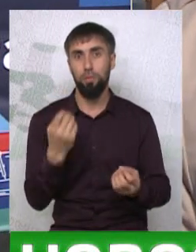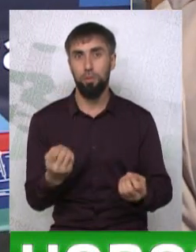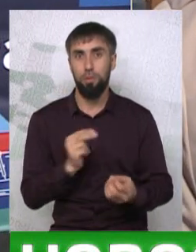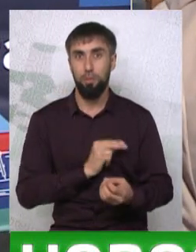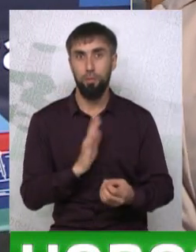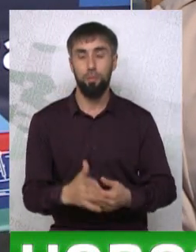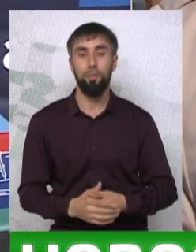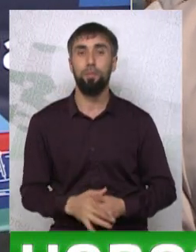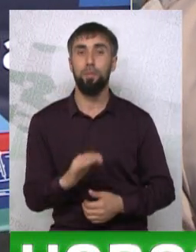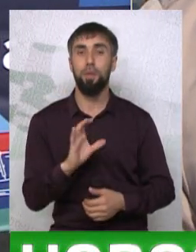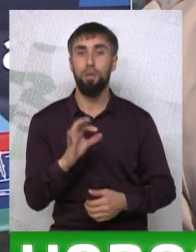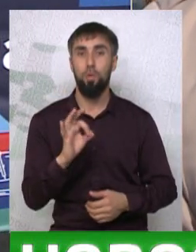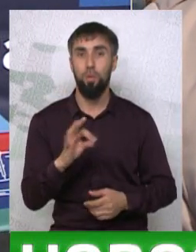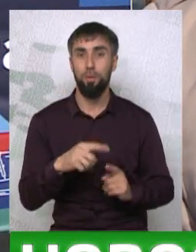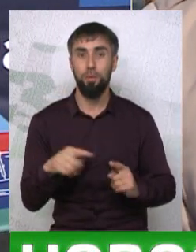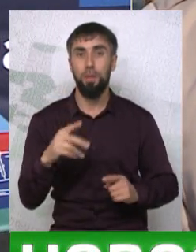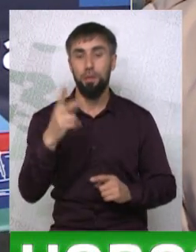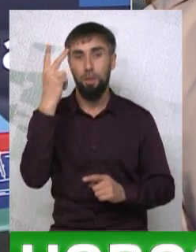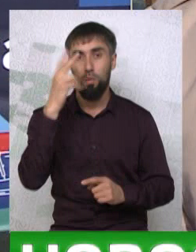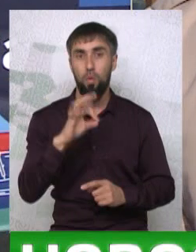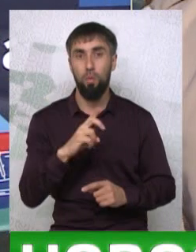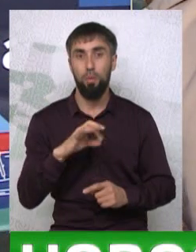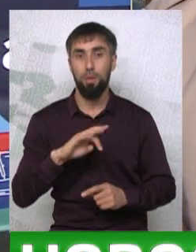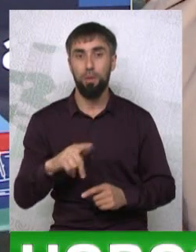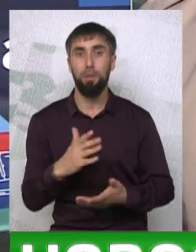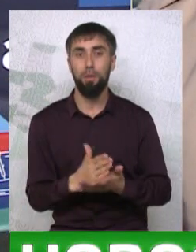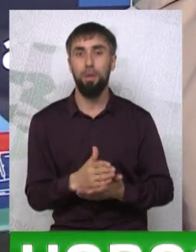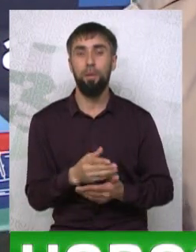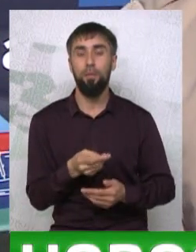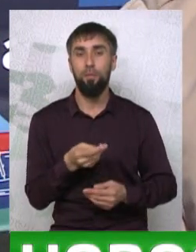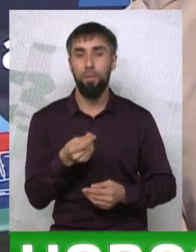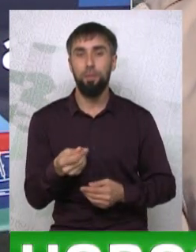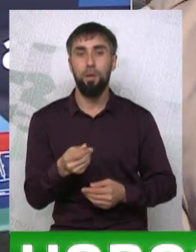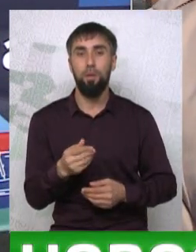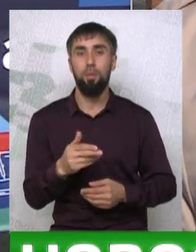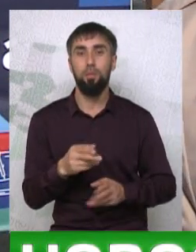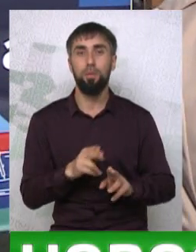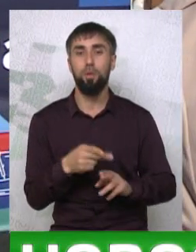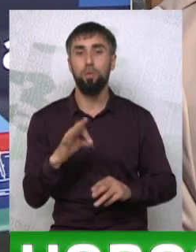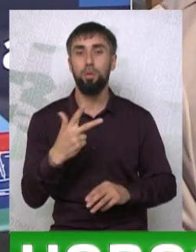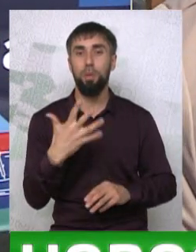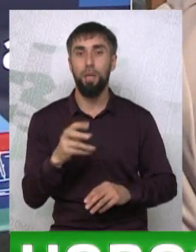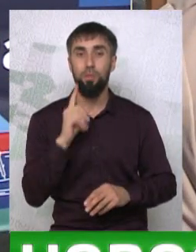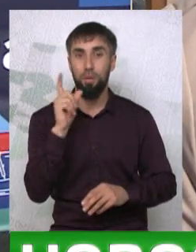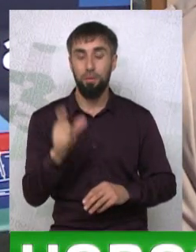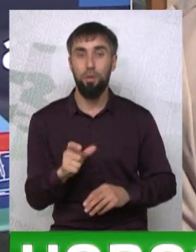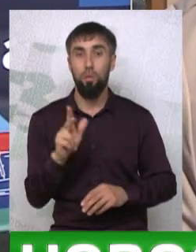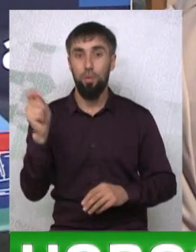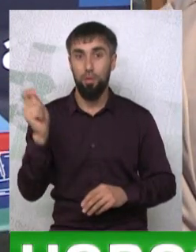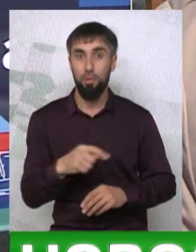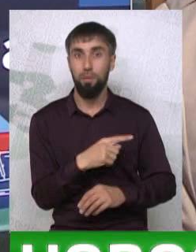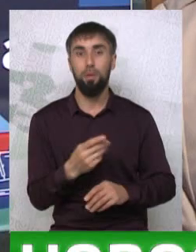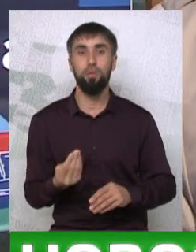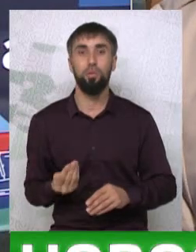с октября Самарская область ввела еще выплату подъемных молодым людям до 35 лет, которые приезжают